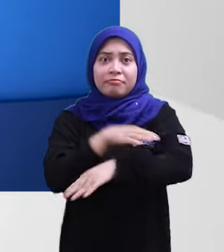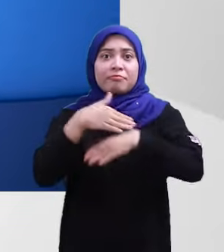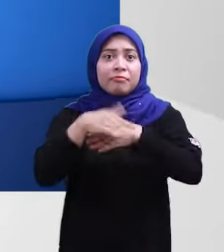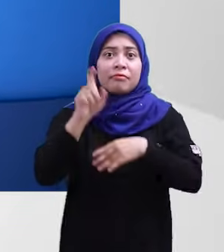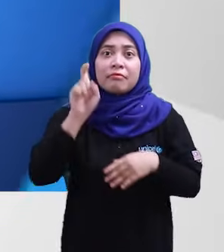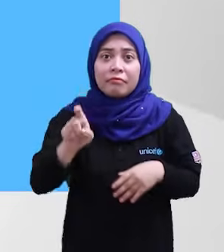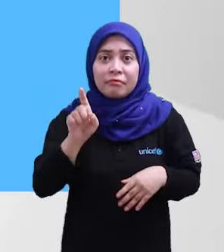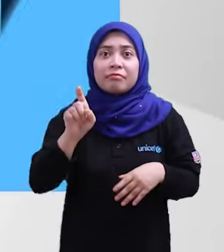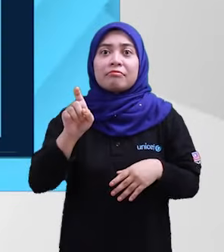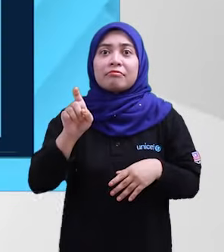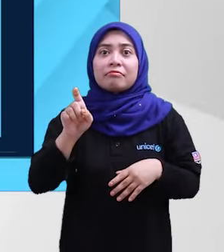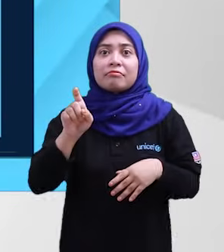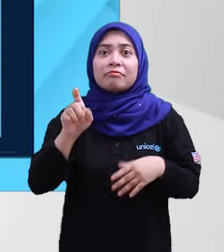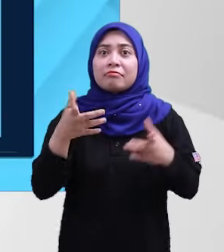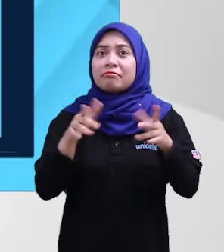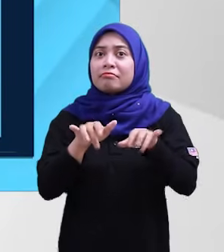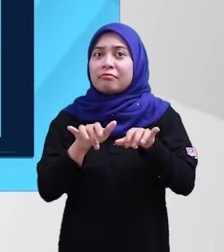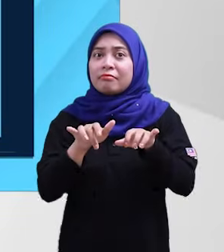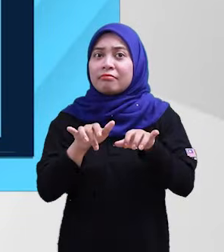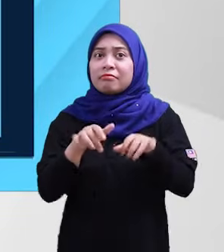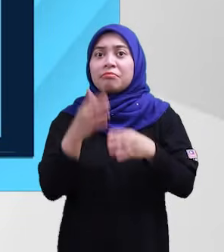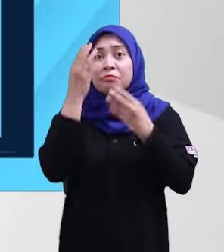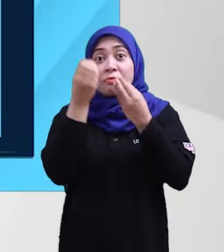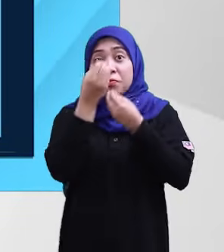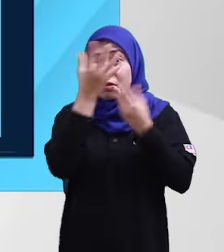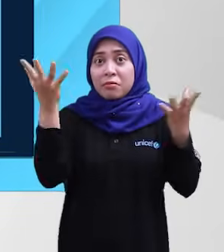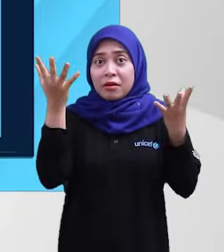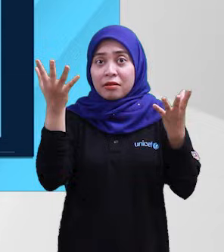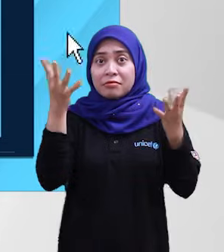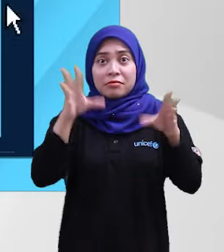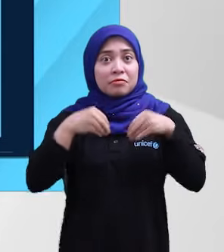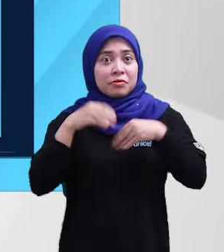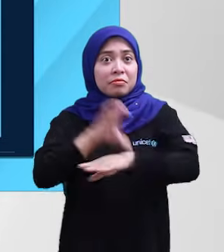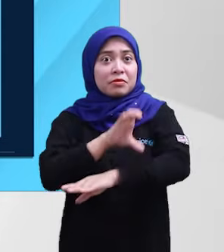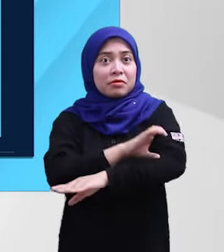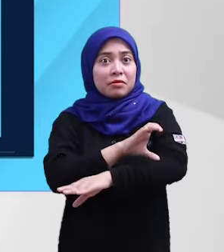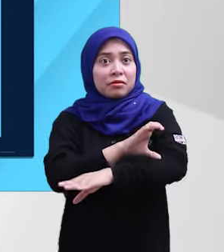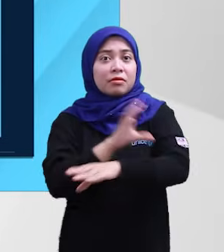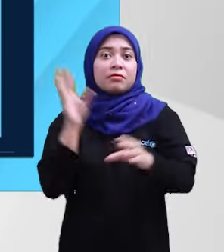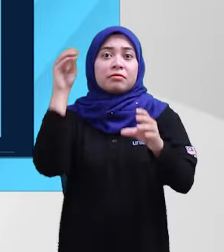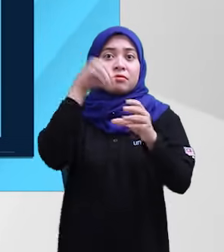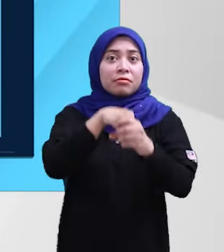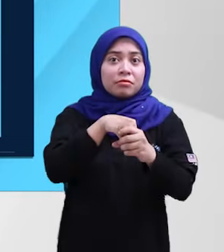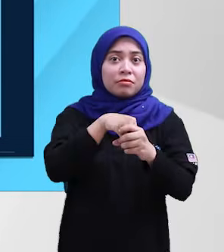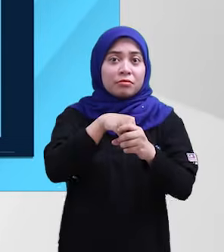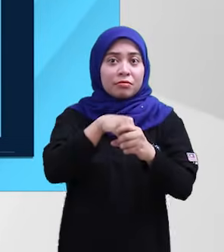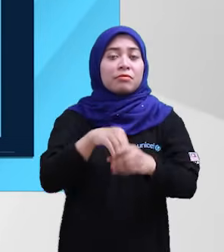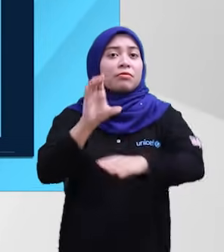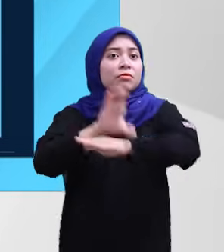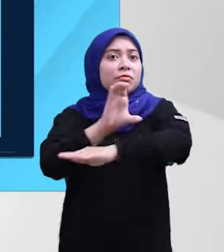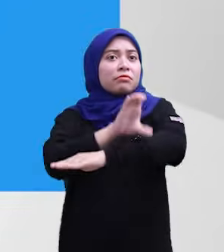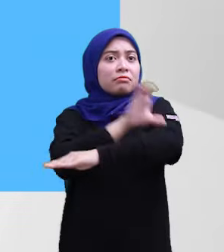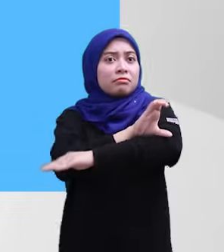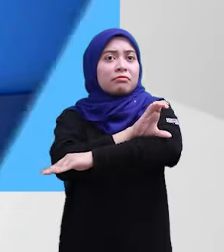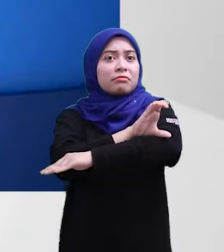selepas menekan run, apa yang telah di-type menjadi maklumat yang diterima oleh komputer. Alina adalah input yang saya berikan